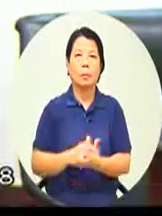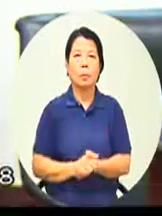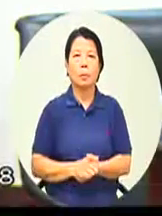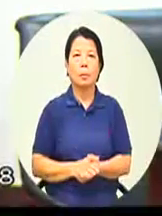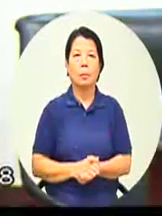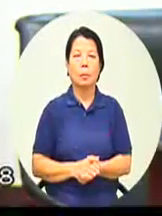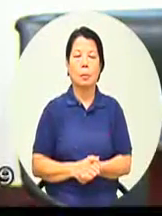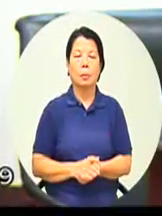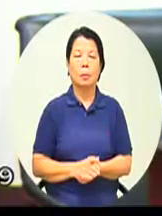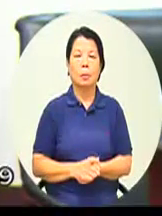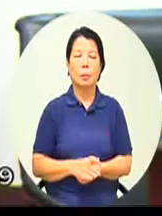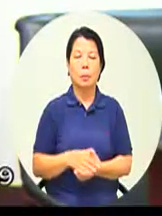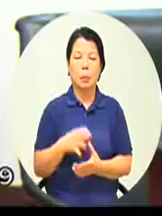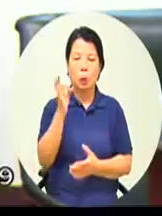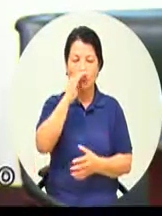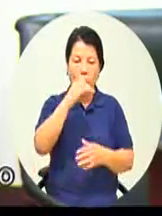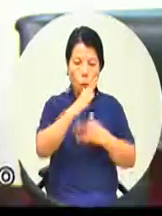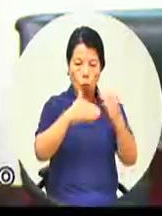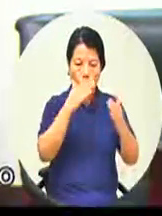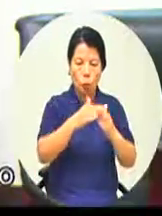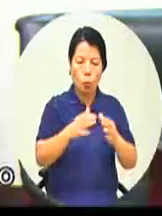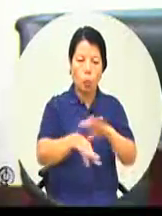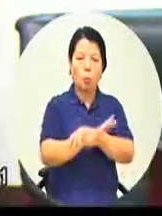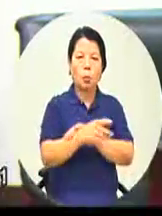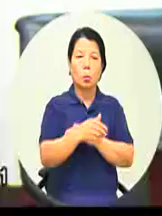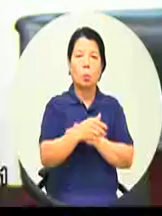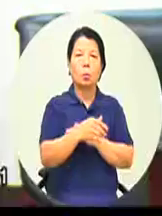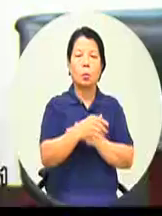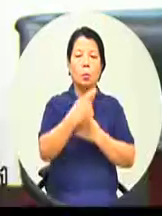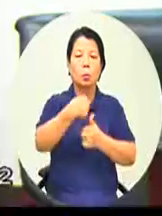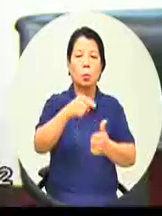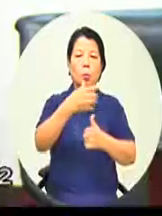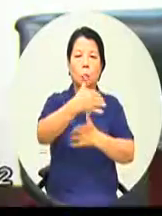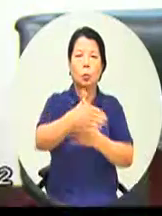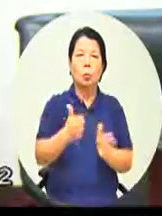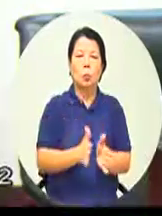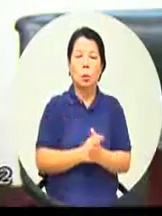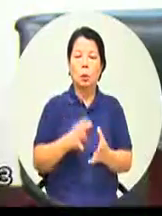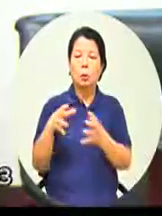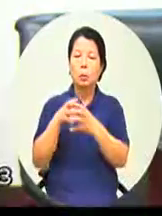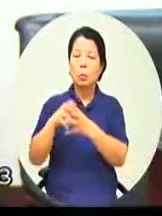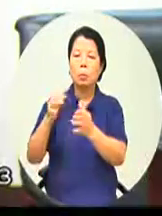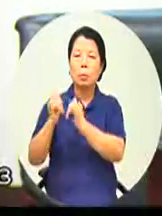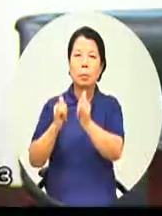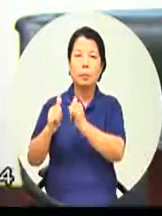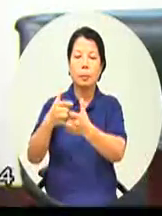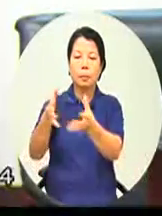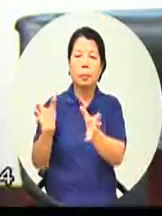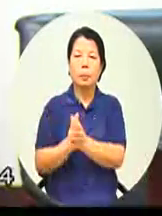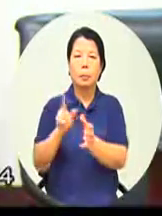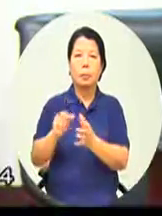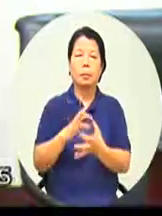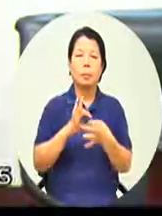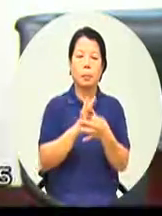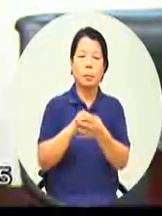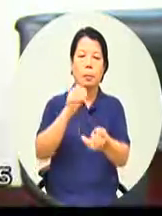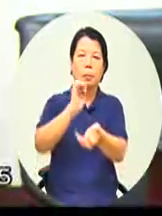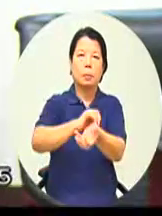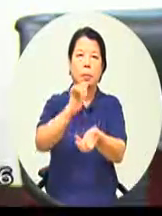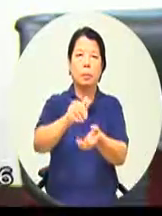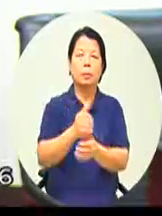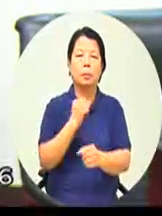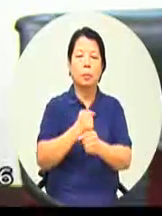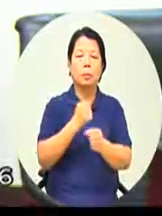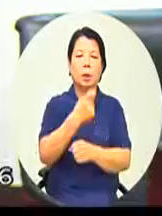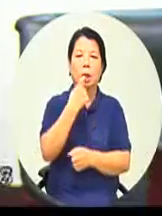们。到我们学校的闲置空间，啊，来去结合民间，结合一些相关的医院来做这个